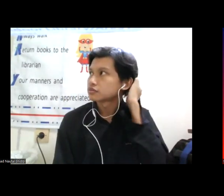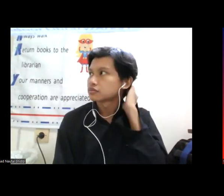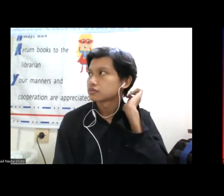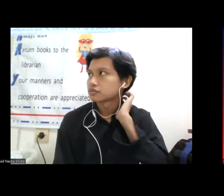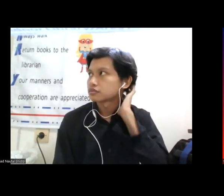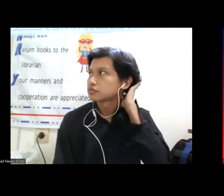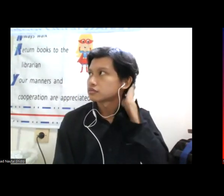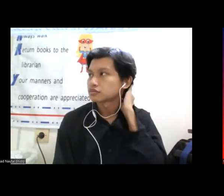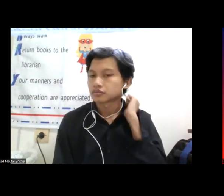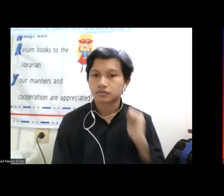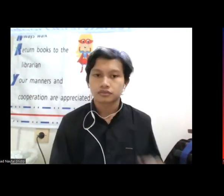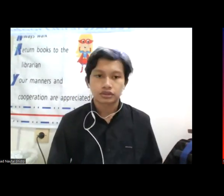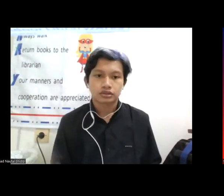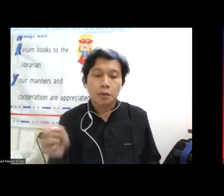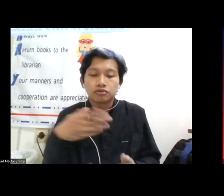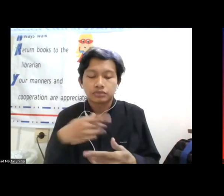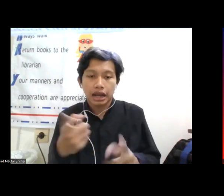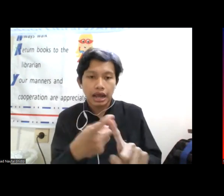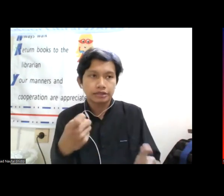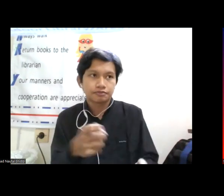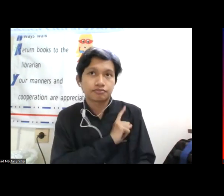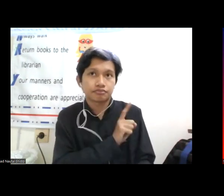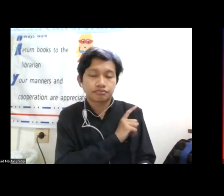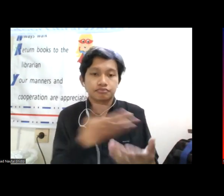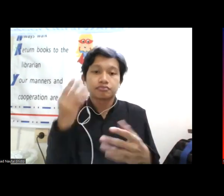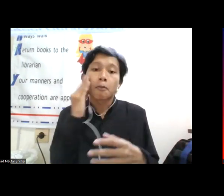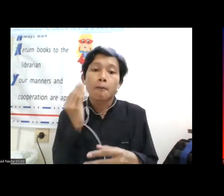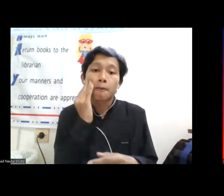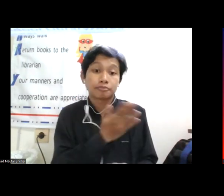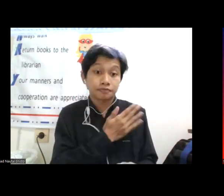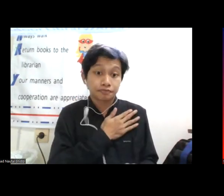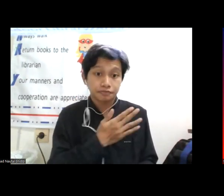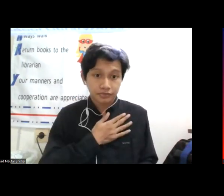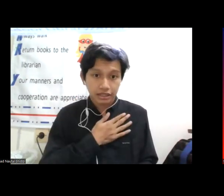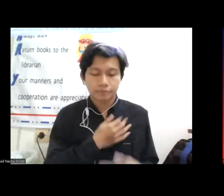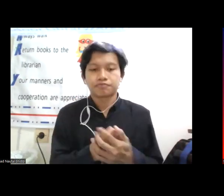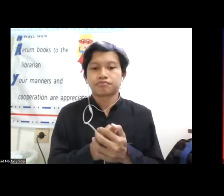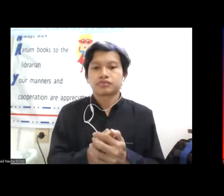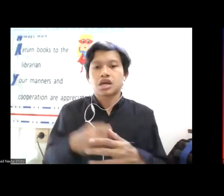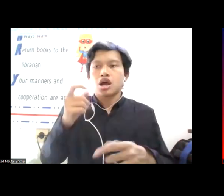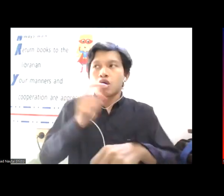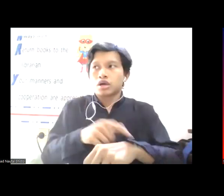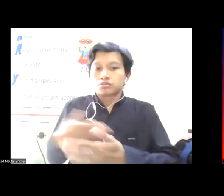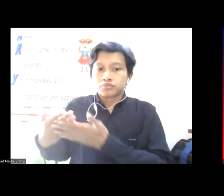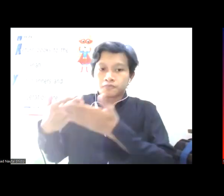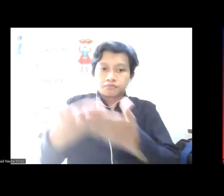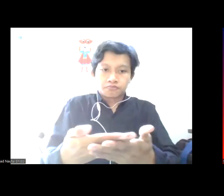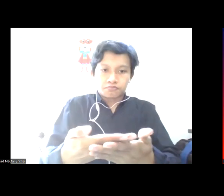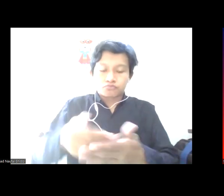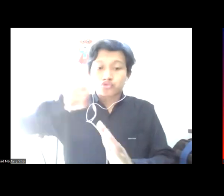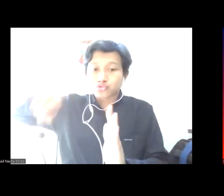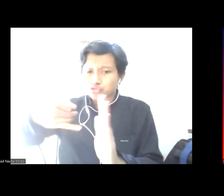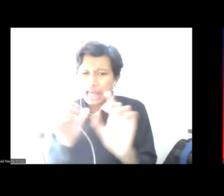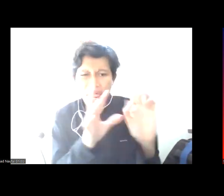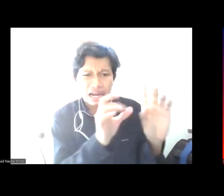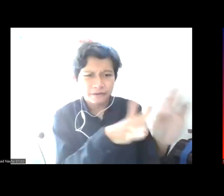sedikit pengalaman saya gitu ketika submit di jurnal ke jurnal di luar ya Gitu di ptkin yang lain